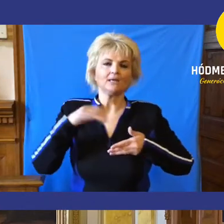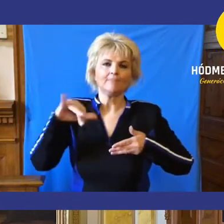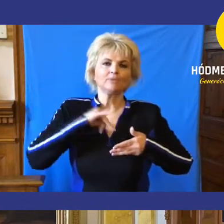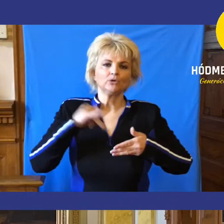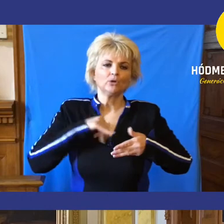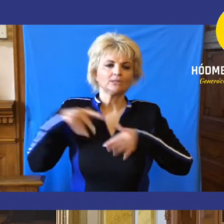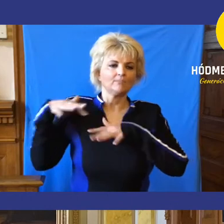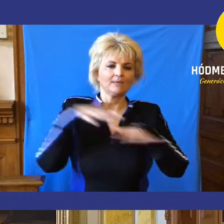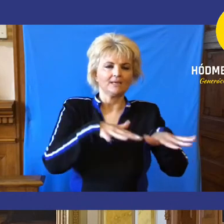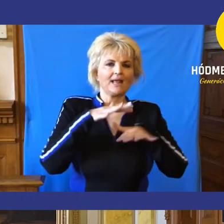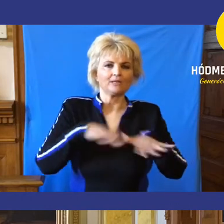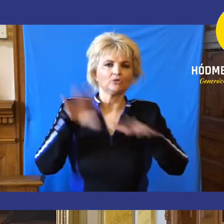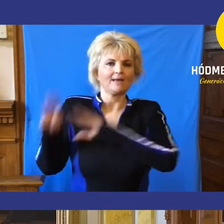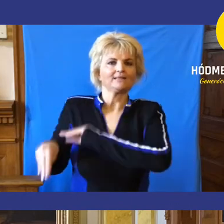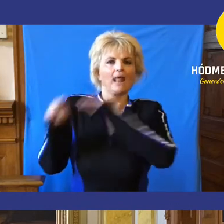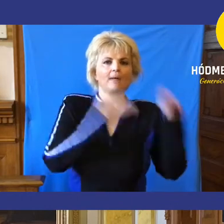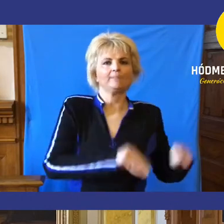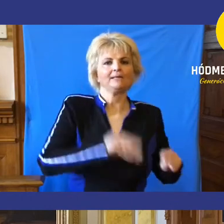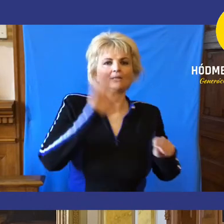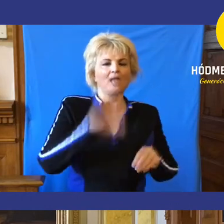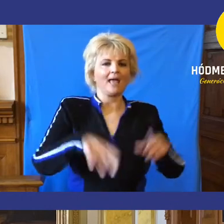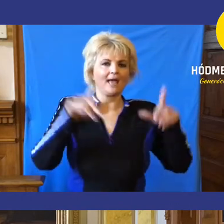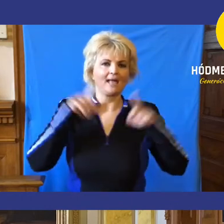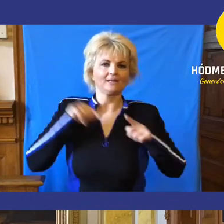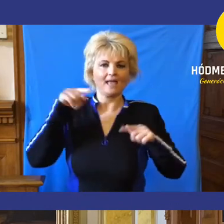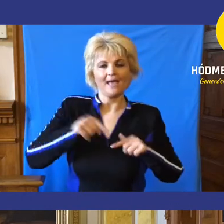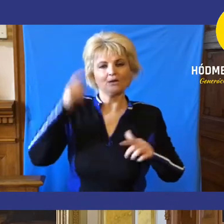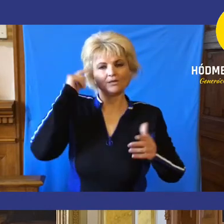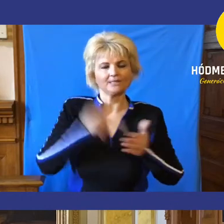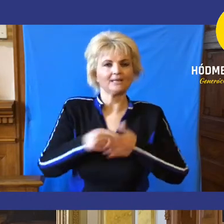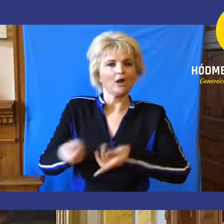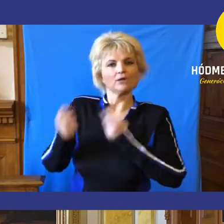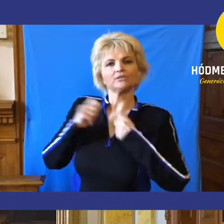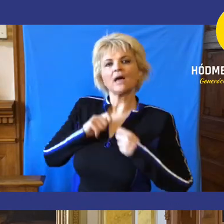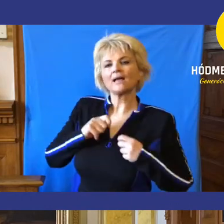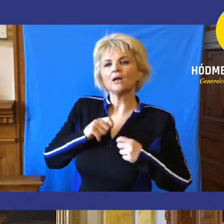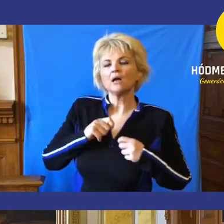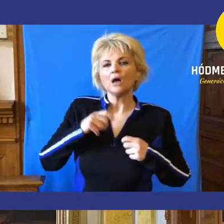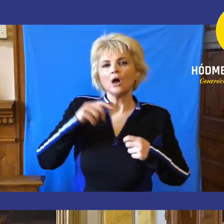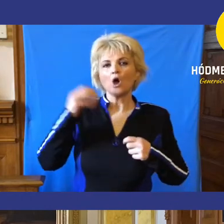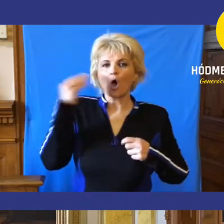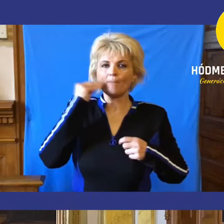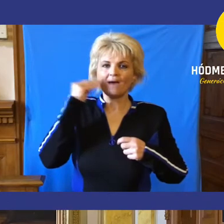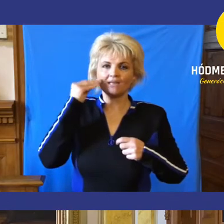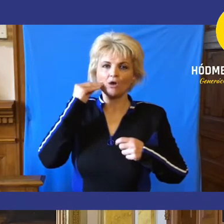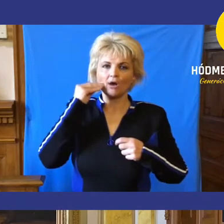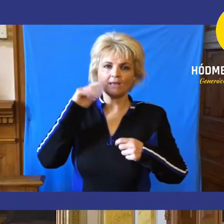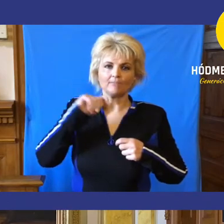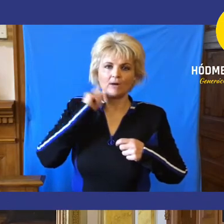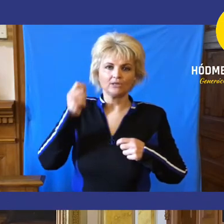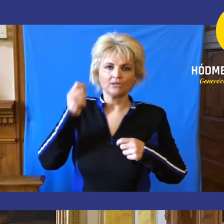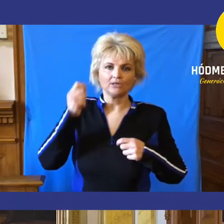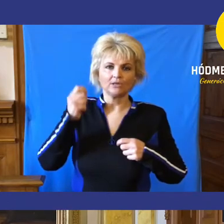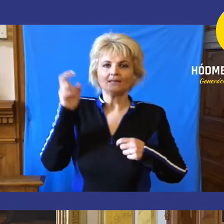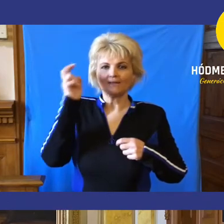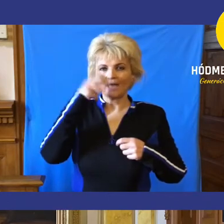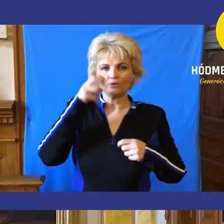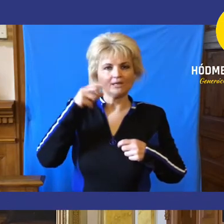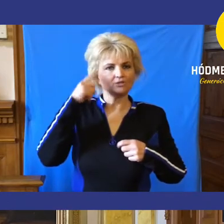migránsok betelepítését leállítsuk. Erre a szent célra adták az amerikai magyarok, hogy Orbán ne tudjon többé terroristákat betelepíteni